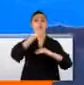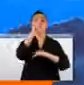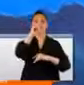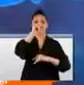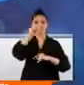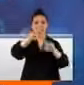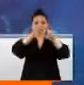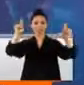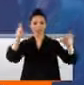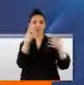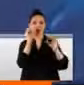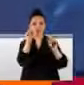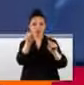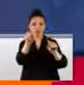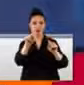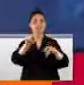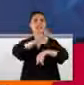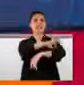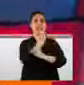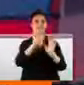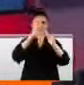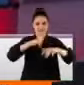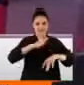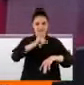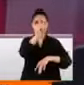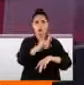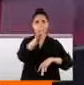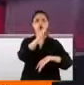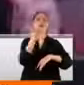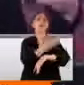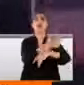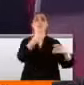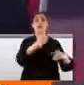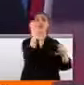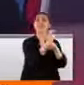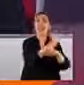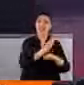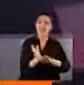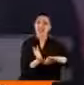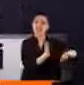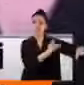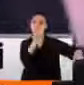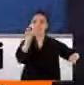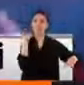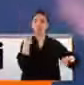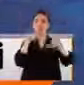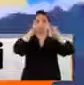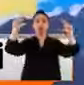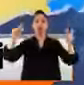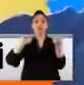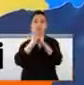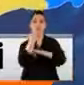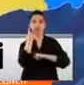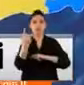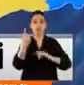bu tabloyla karşı karşıyaydı ve sadece 17 il çok yüksek riskliydi. Ancak güncellenen haritayla artan vaka sayıları